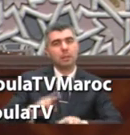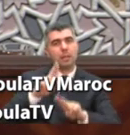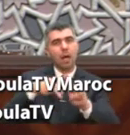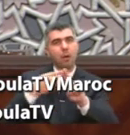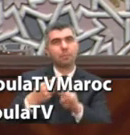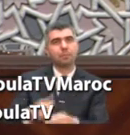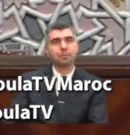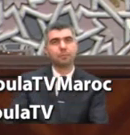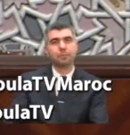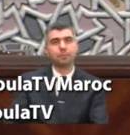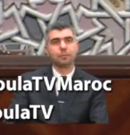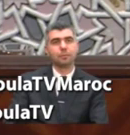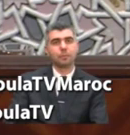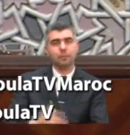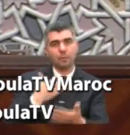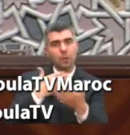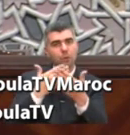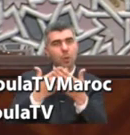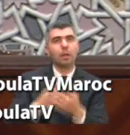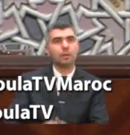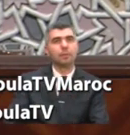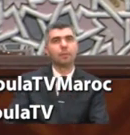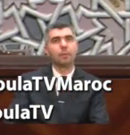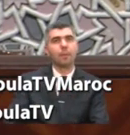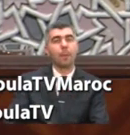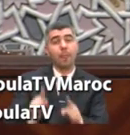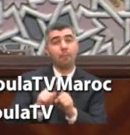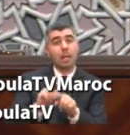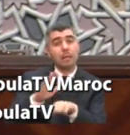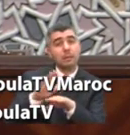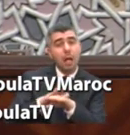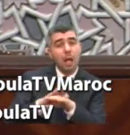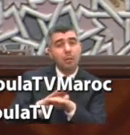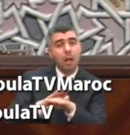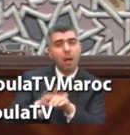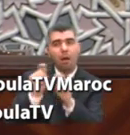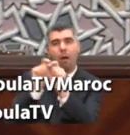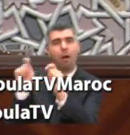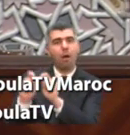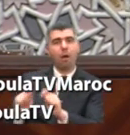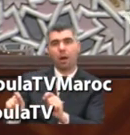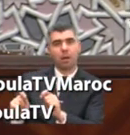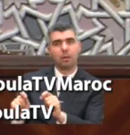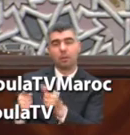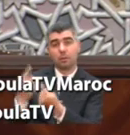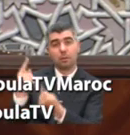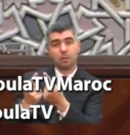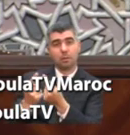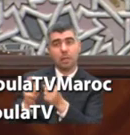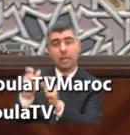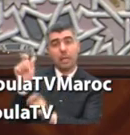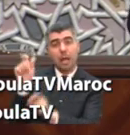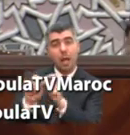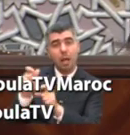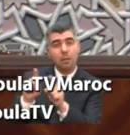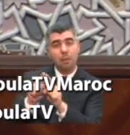التعقيب والتعقيب الإضافي. شكرا. اللي بغى يسيس شي حاجة يسيسها، حنا عندنا وعد مع المواطنين،